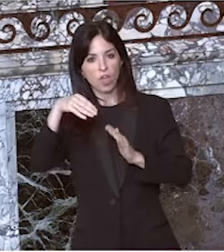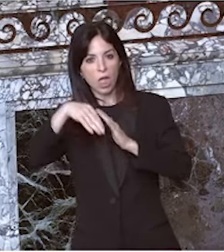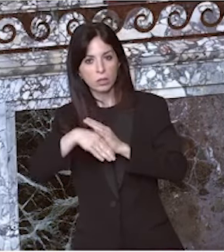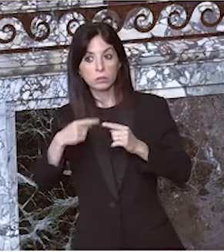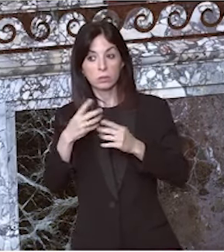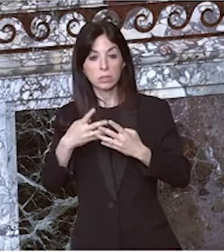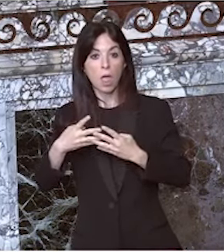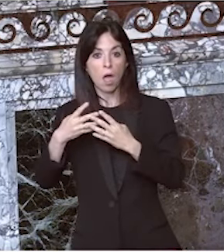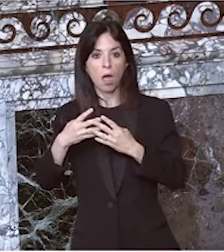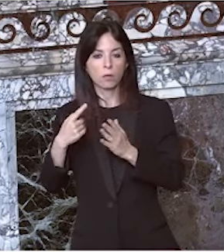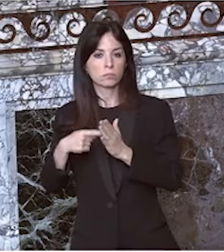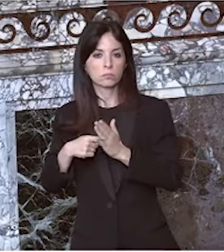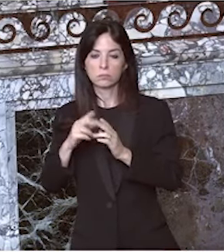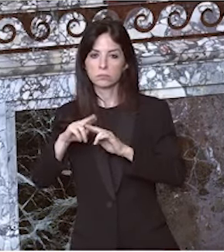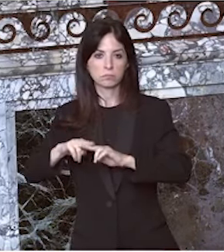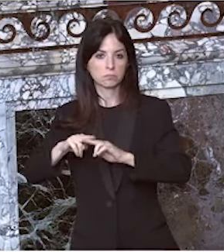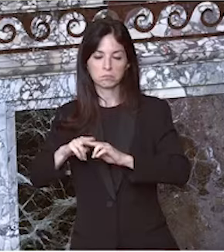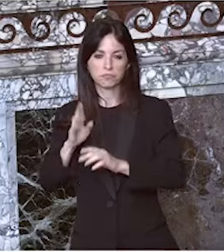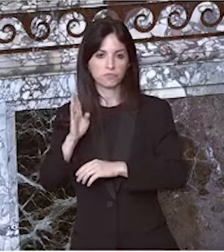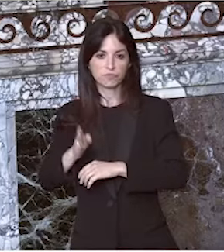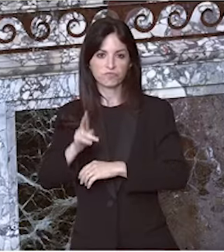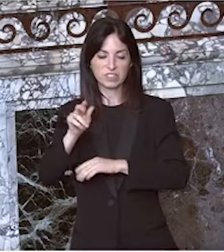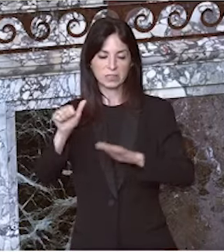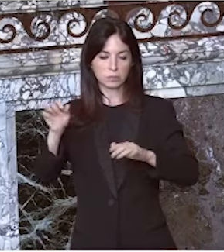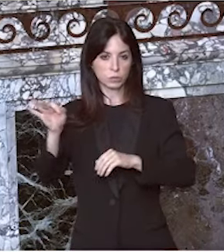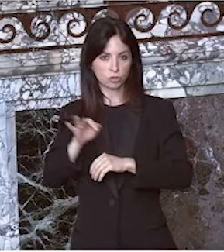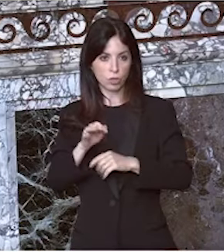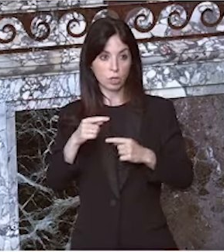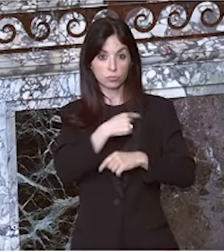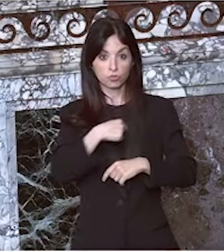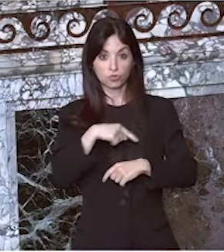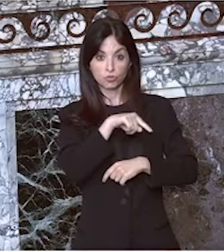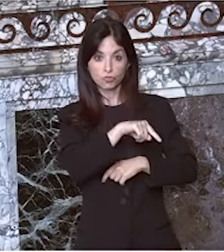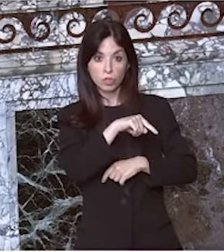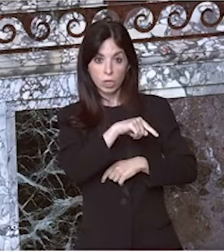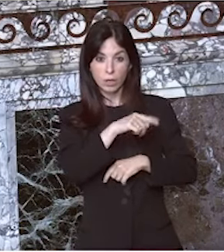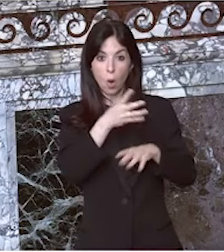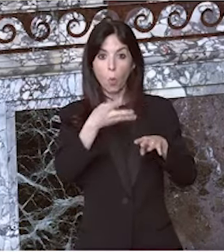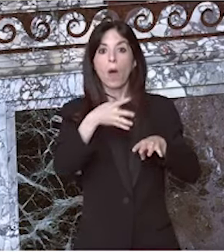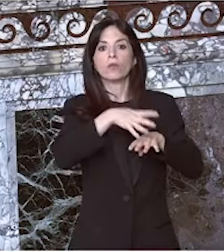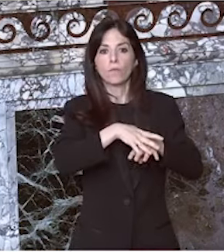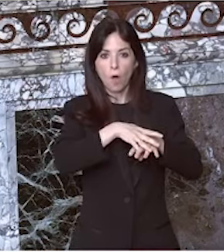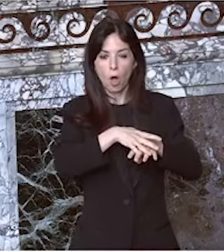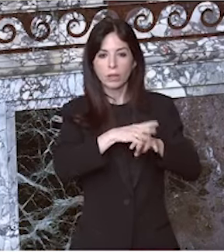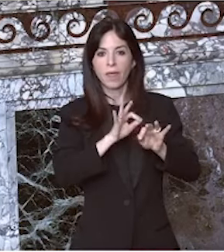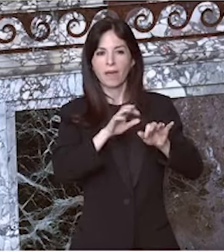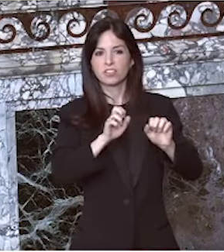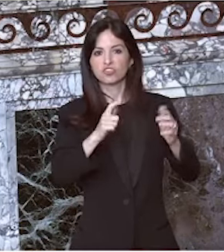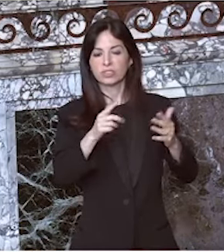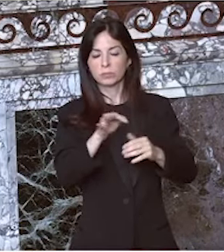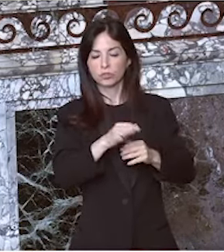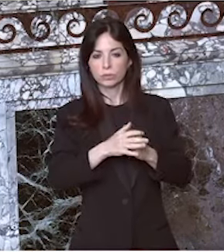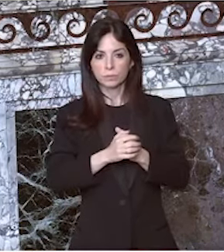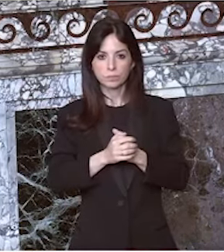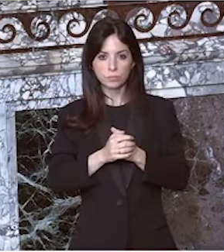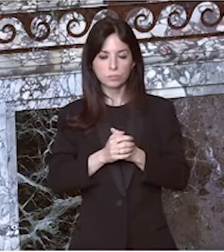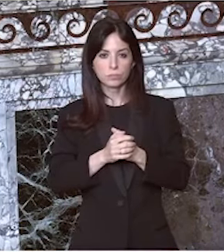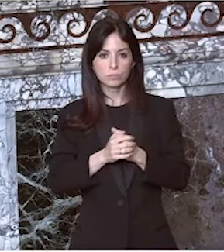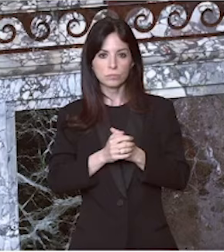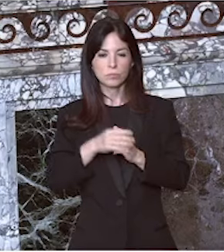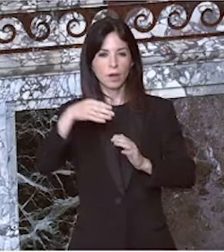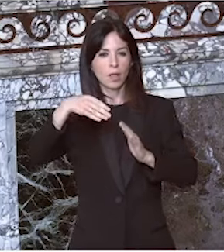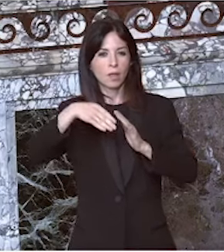Stati Uniti è rimasto pressoché invariato, al 26, e quello della Cina è quadruplicato, al 17. Il calo